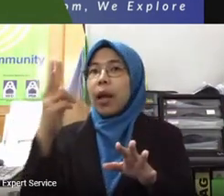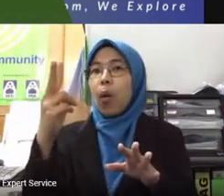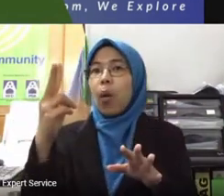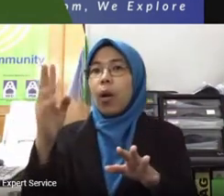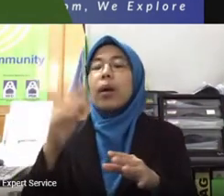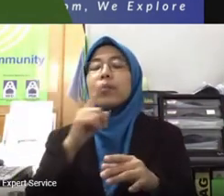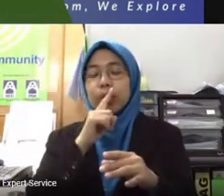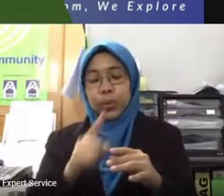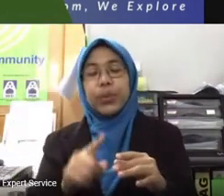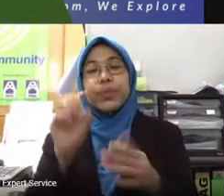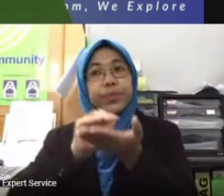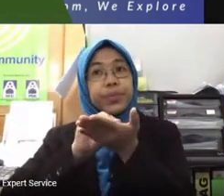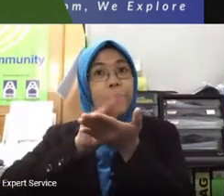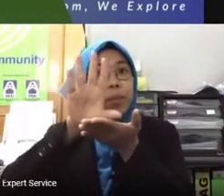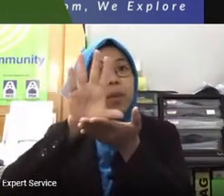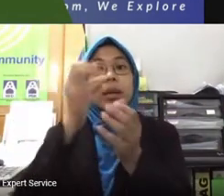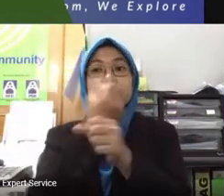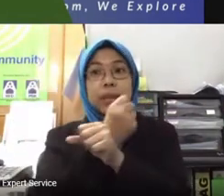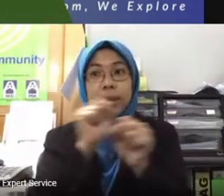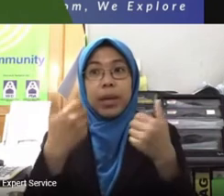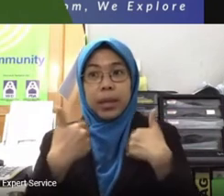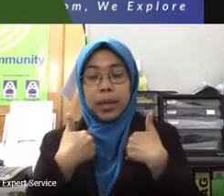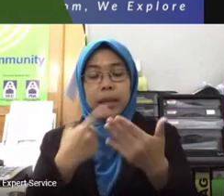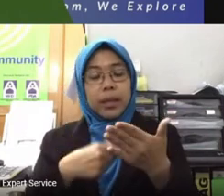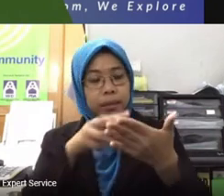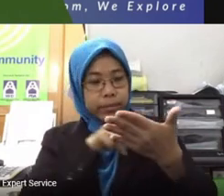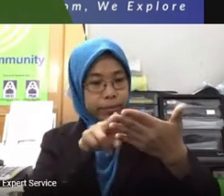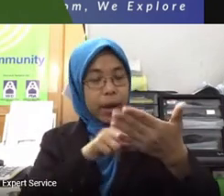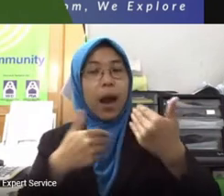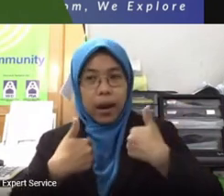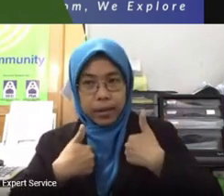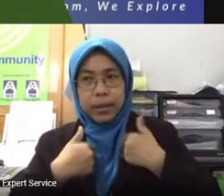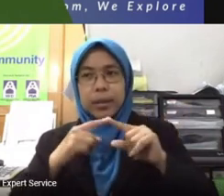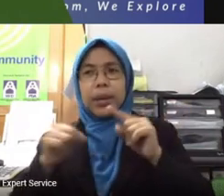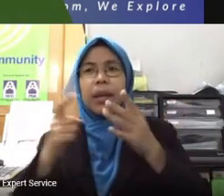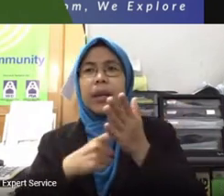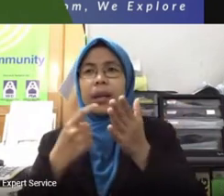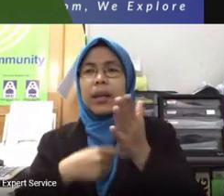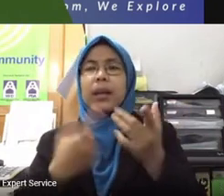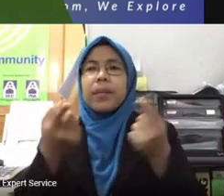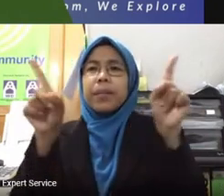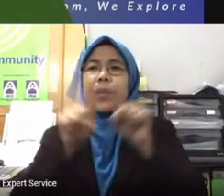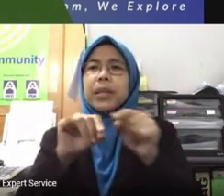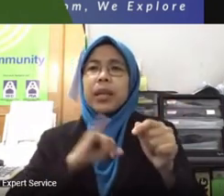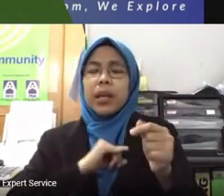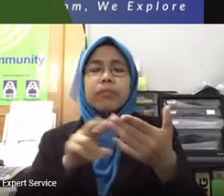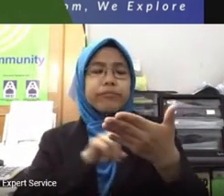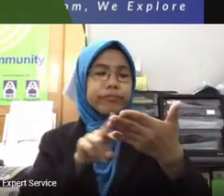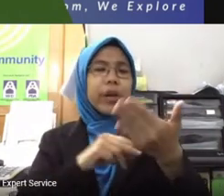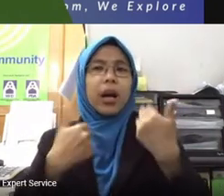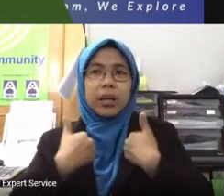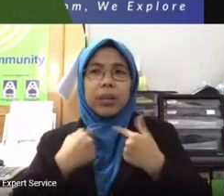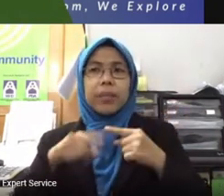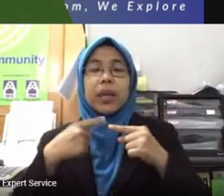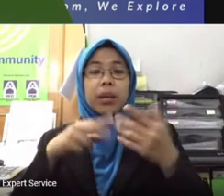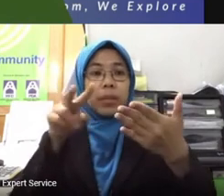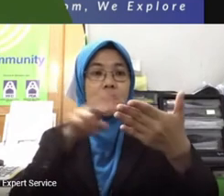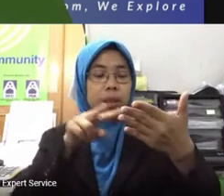ada, okay, dah, memang teks dah ada kadang-kadang, dan kita pun kadang-kadang berlaku pada saya juga, okay, teks dah ada tetapi bila kita dah